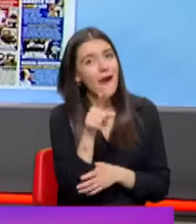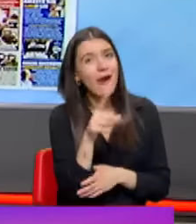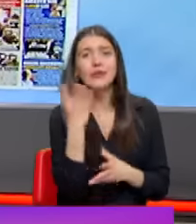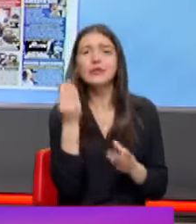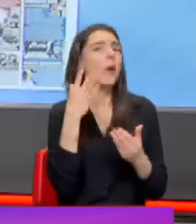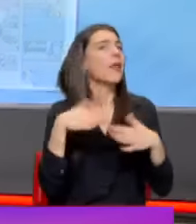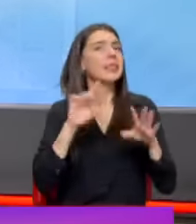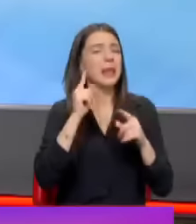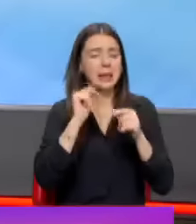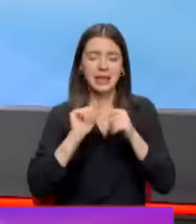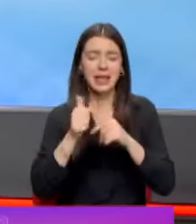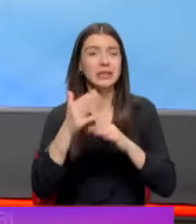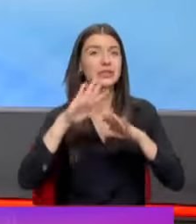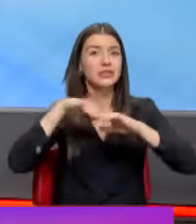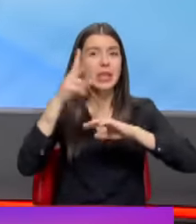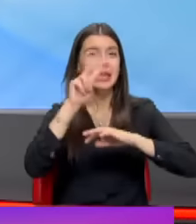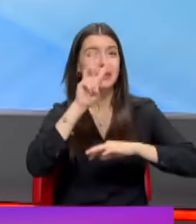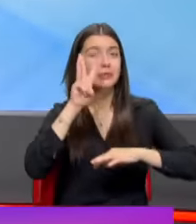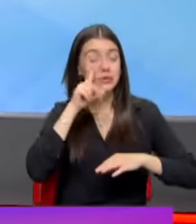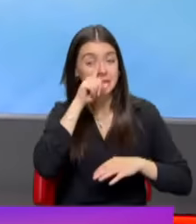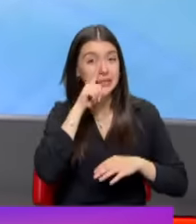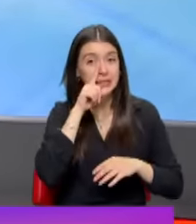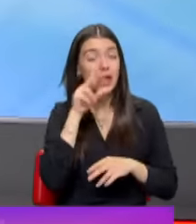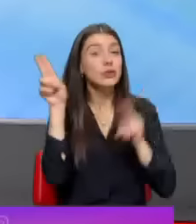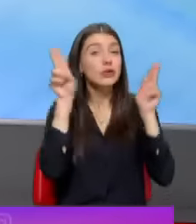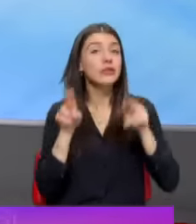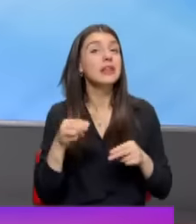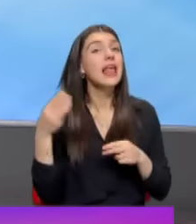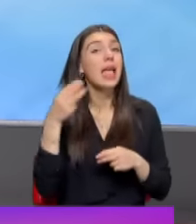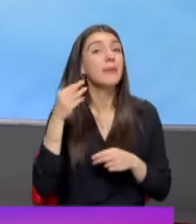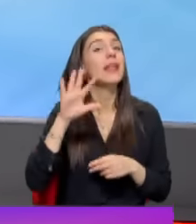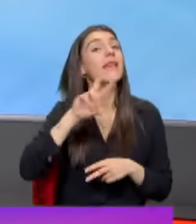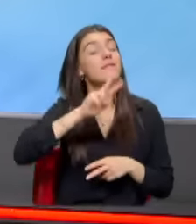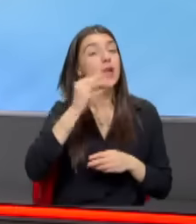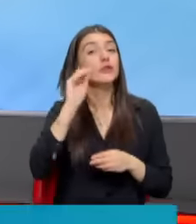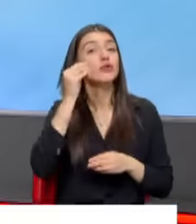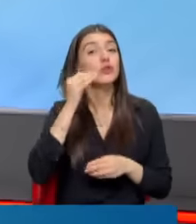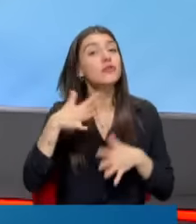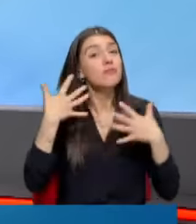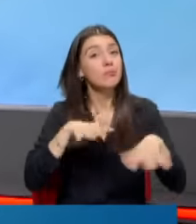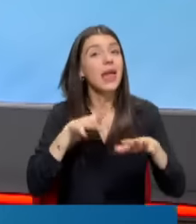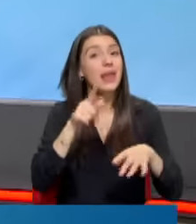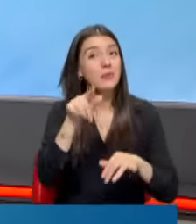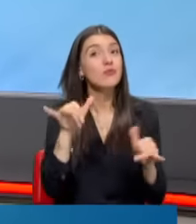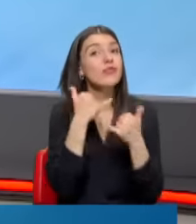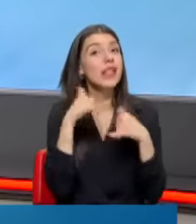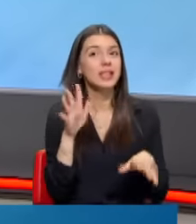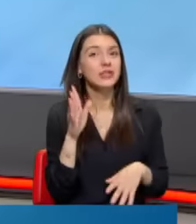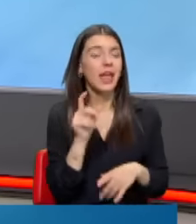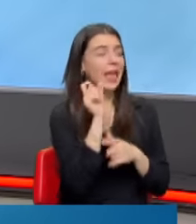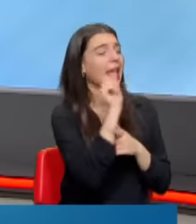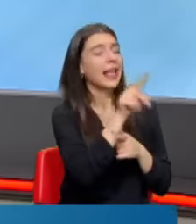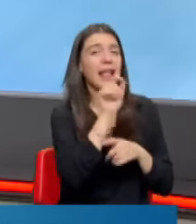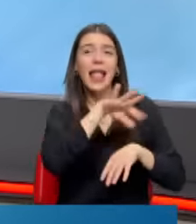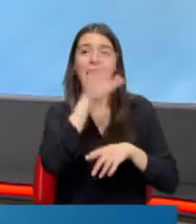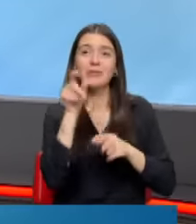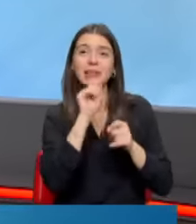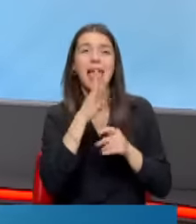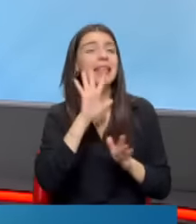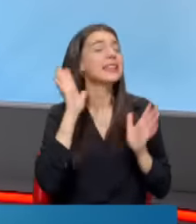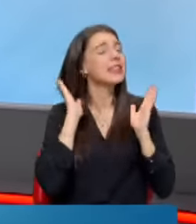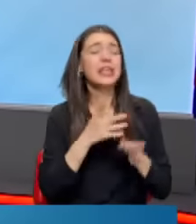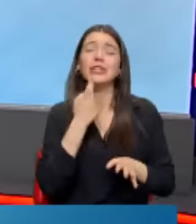değil, birkaç gün sonra 23 Nisan Ulusal Egemenlik ve Çocuk Bayramı kutlanacak okullarda. İllerde, ilçelerde keşke eskisi